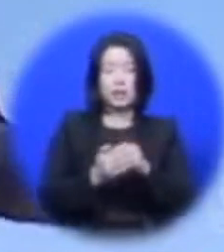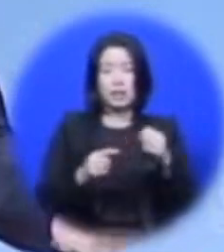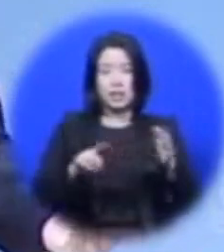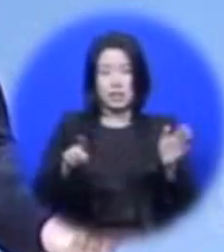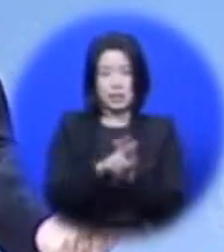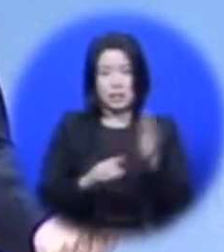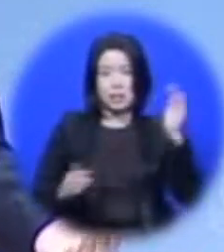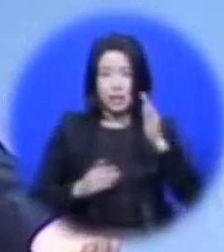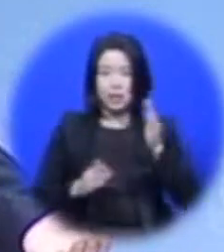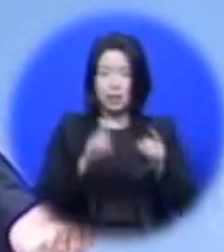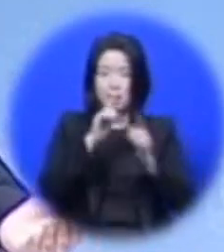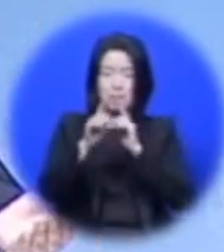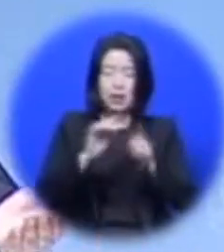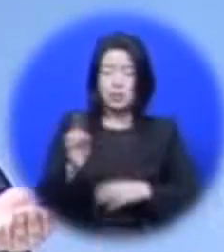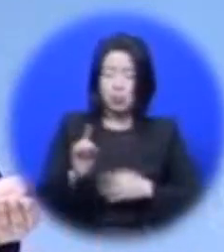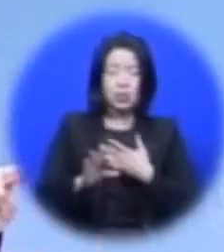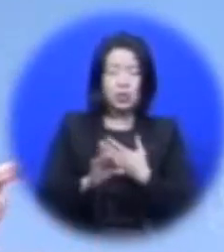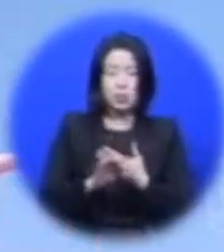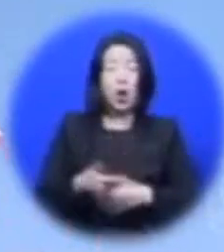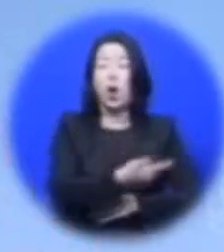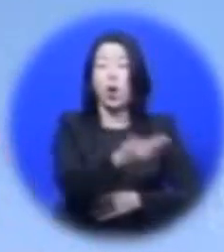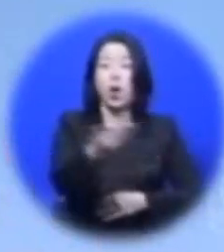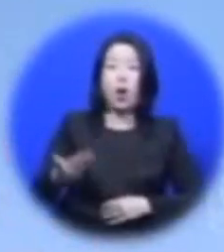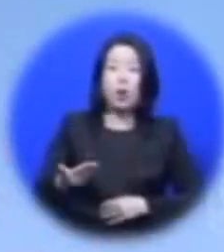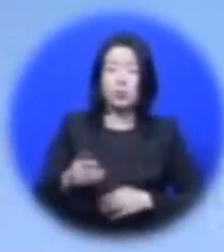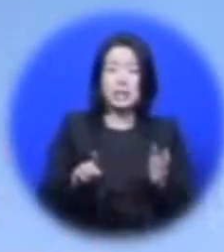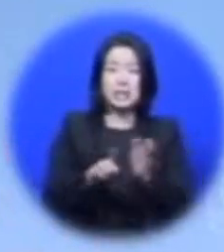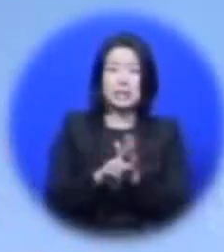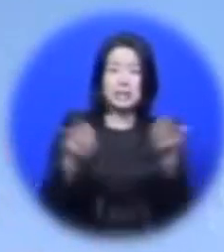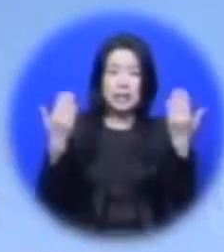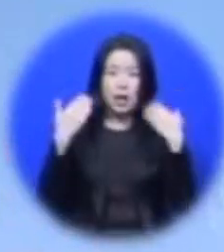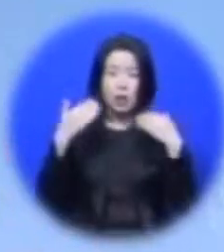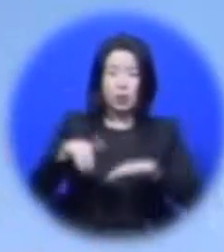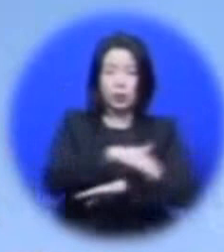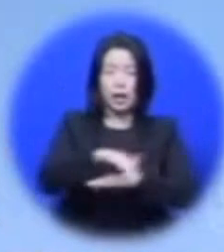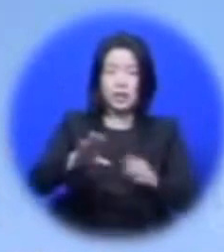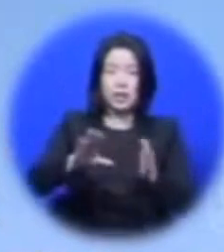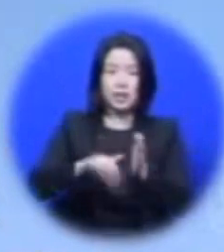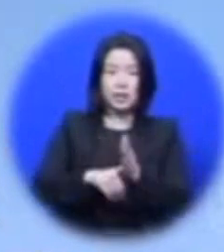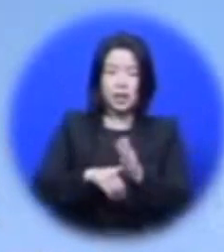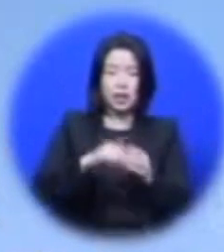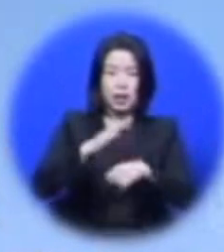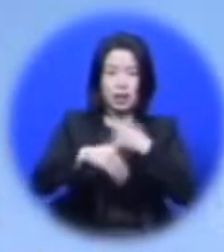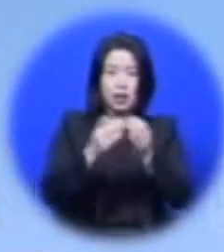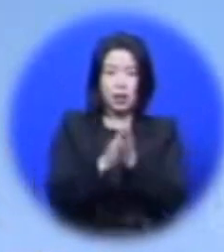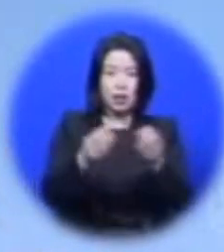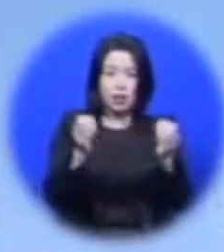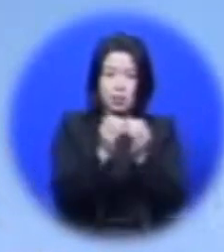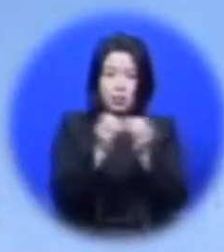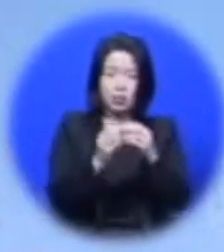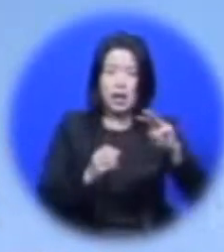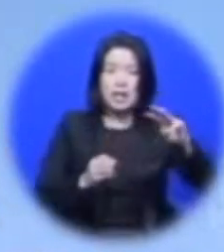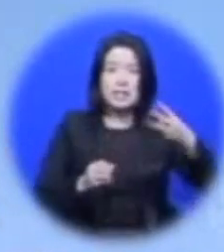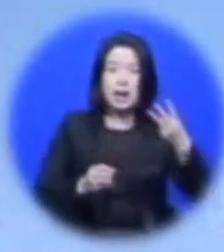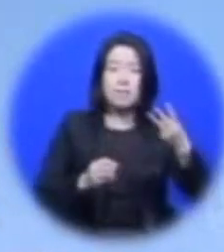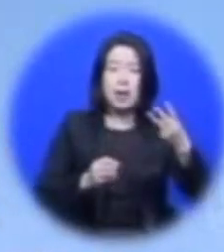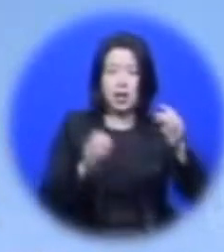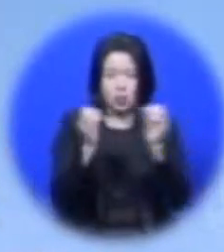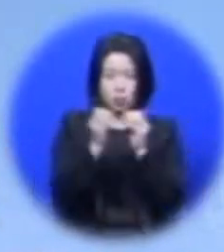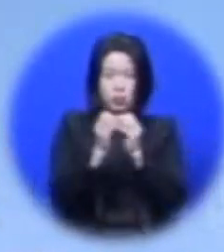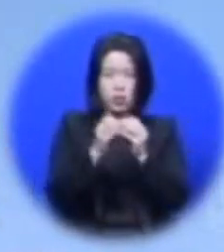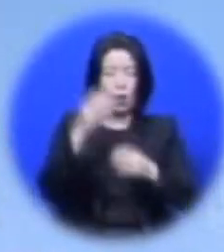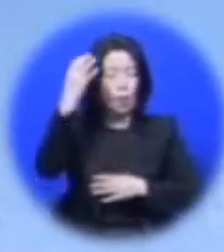신학생들에게 그렇게 이야기를 하더래요. 여러분들이 신학교 다닐 때 성경구절 300구절만 외우고 나가라.